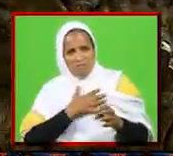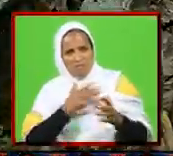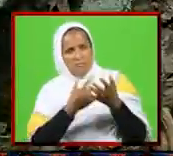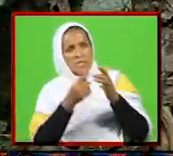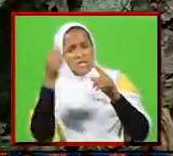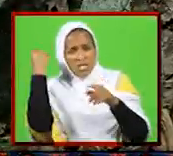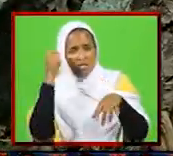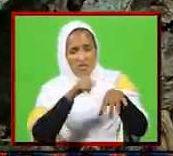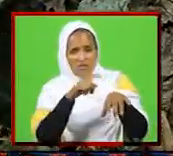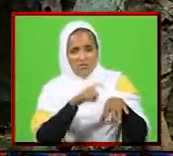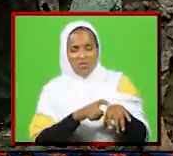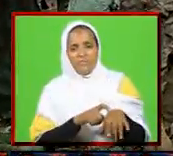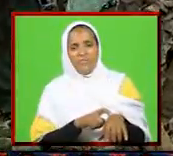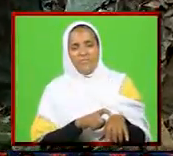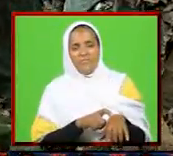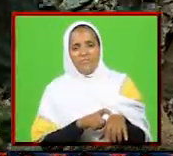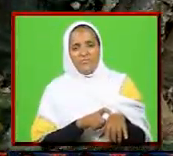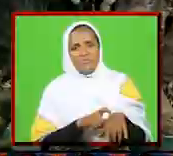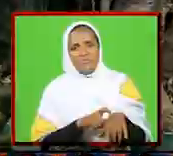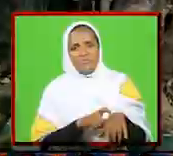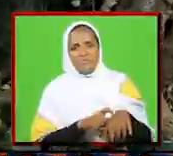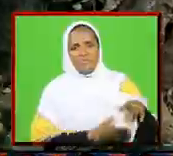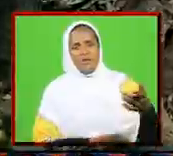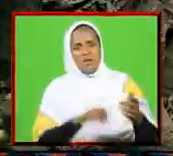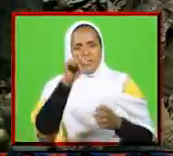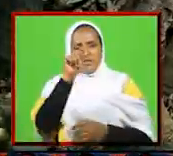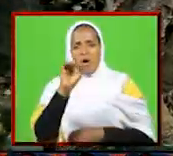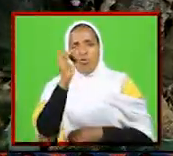ኃይለኛ ናት። የጥንት አባቶች በጥንት ጊዜ